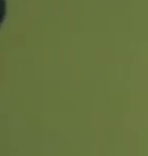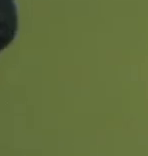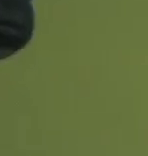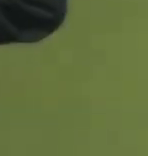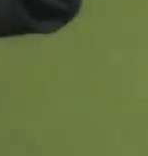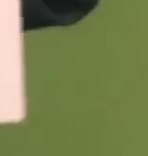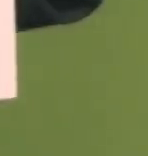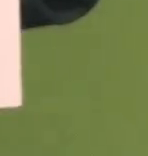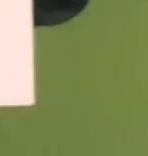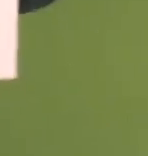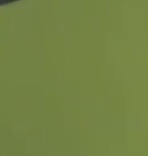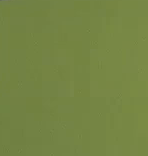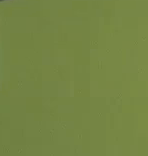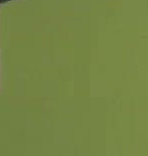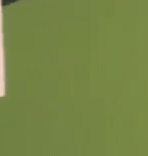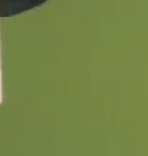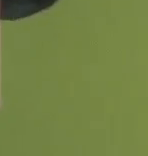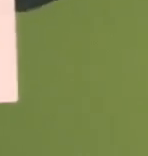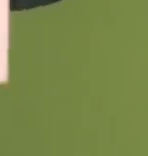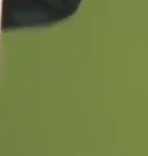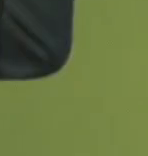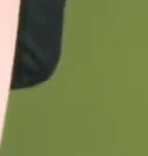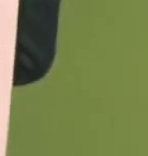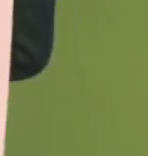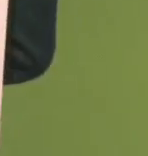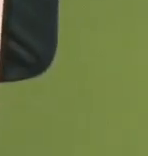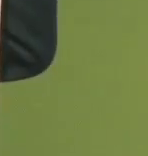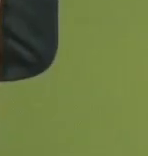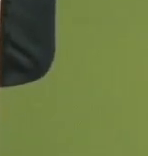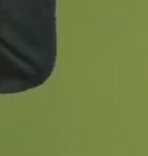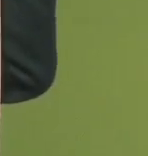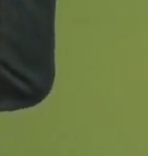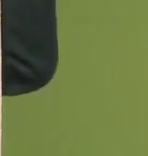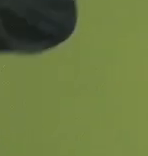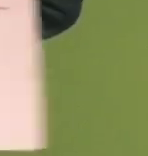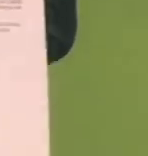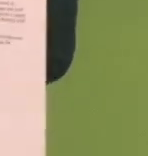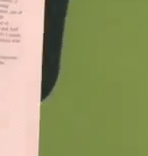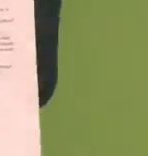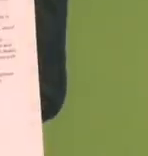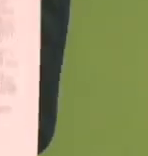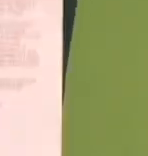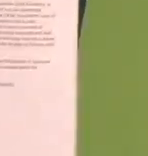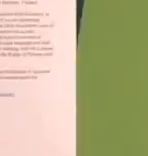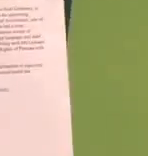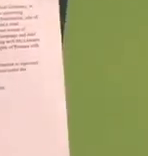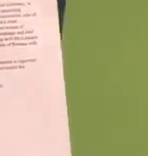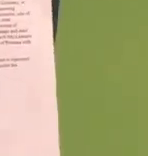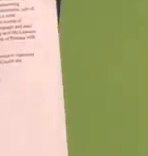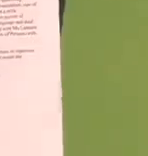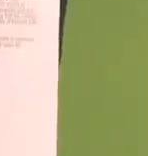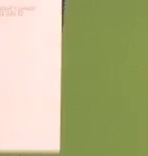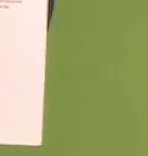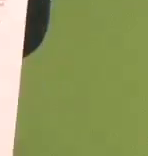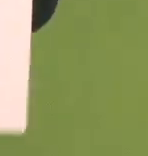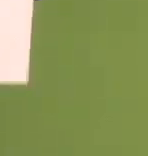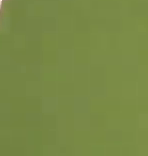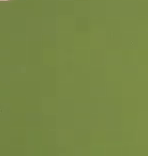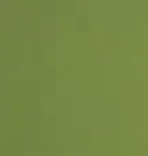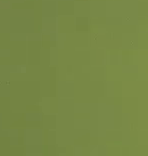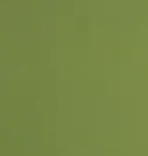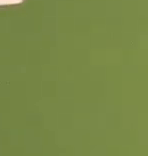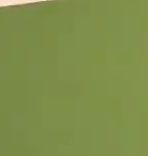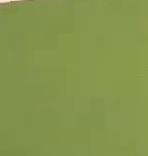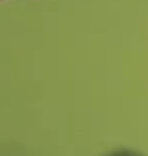Hintergrund. Und hier ist das der Weltverband der Gehörlosen. Und der Sitz ist in Finnland und der Präsident selber wohnt